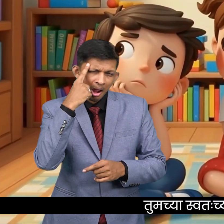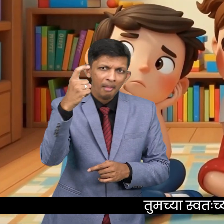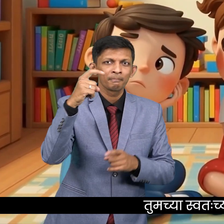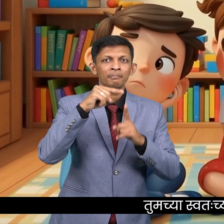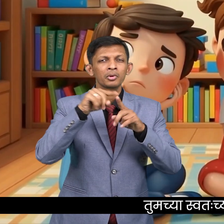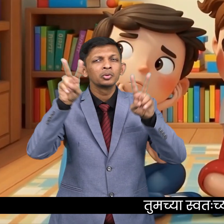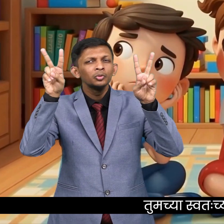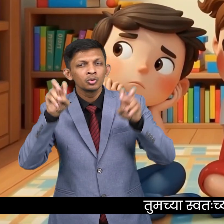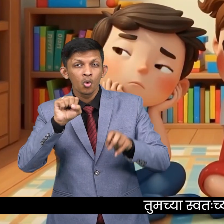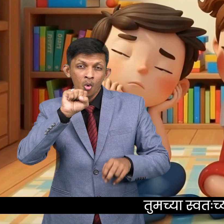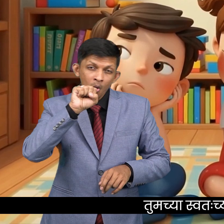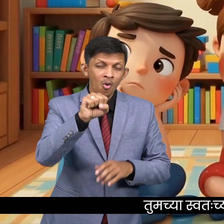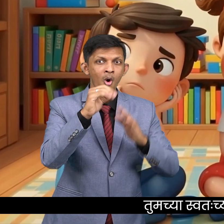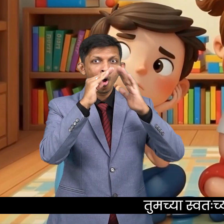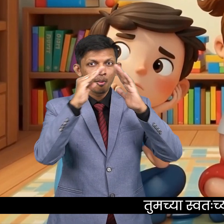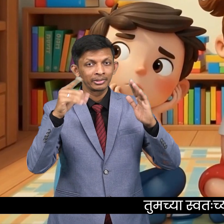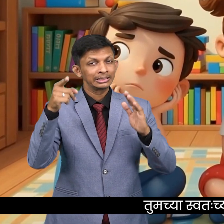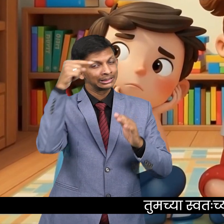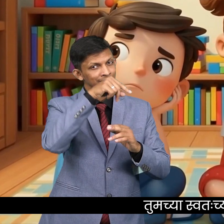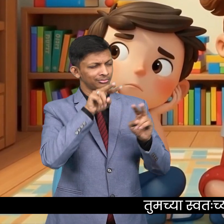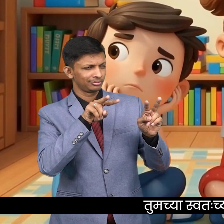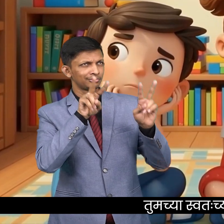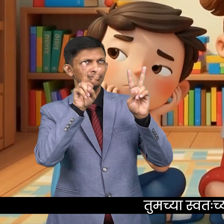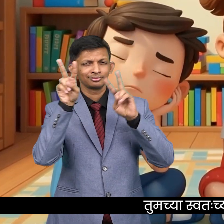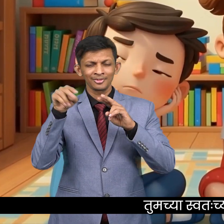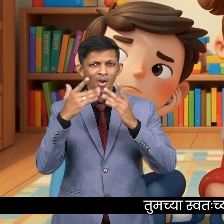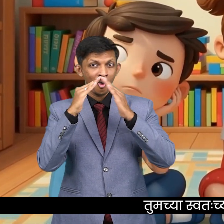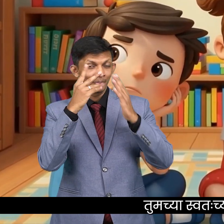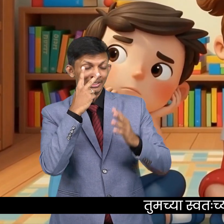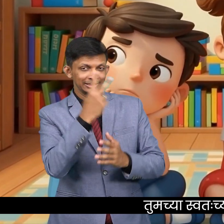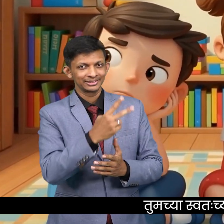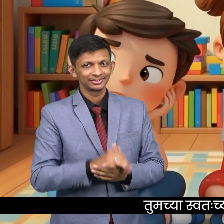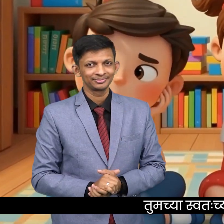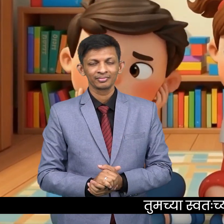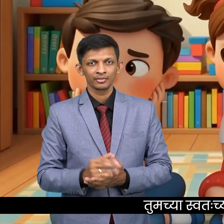तुमच्या स्वतःच्या घराचा विचार करा.